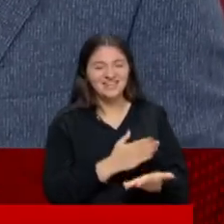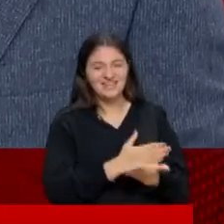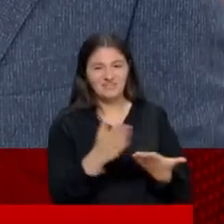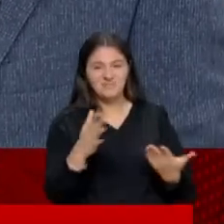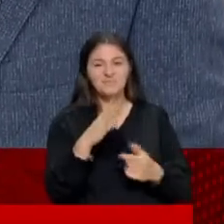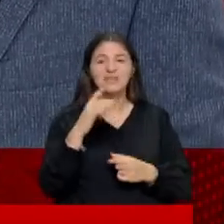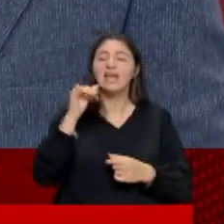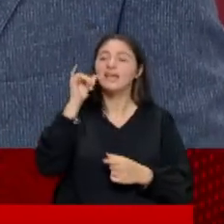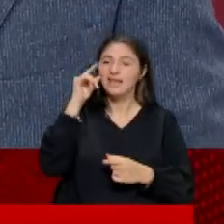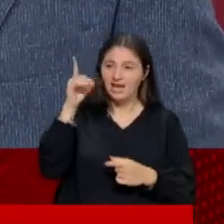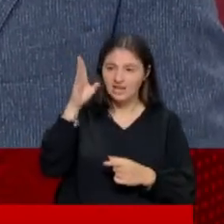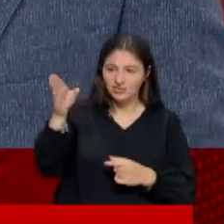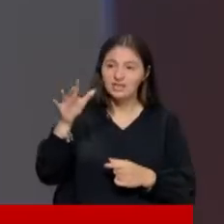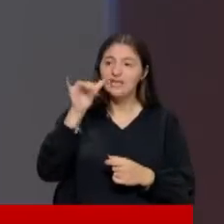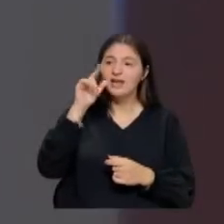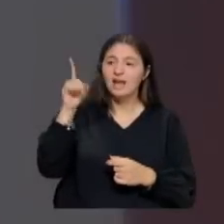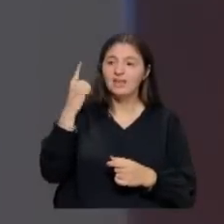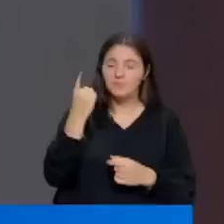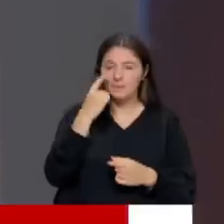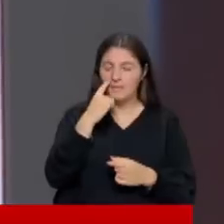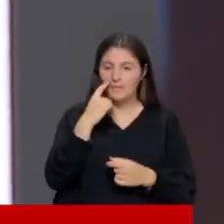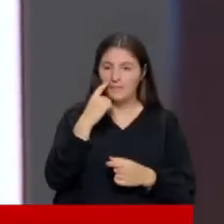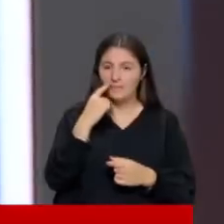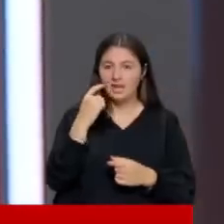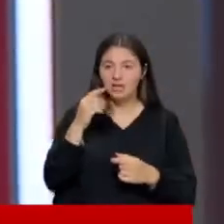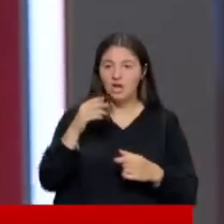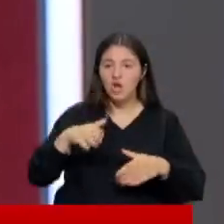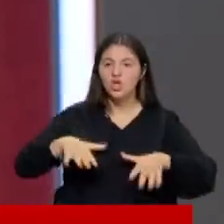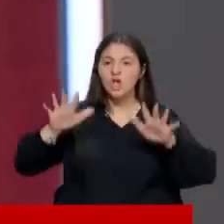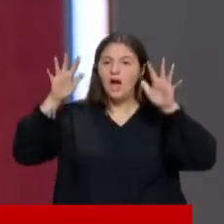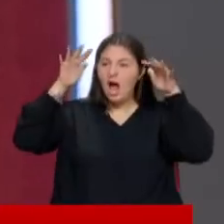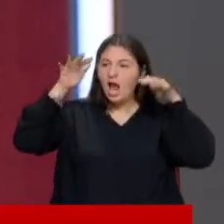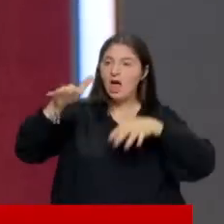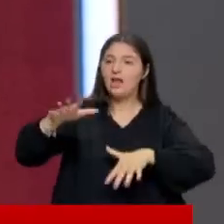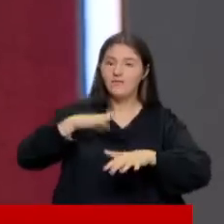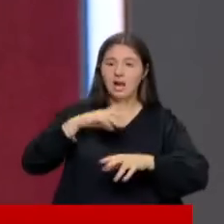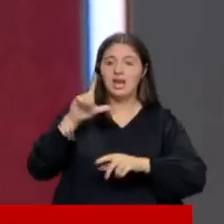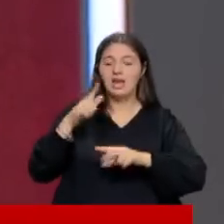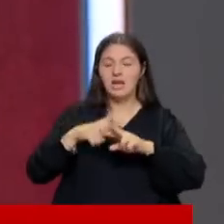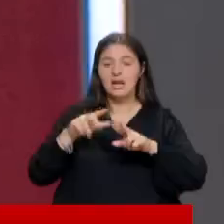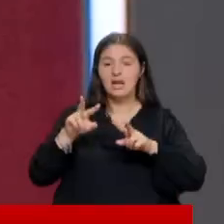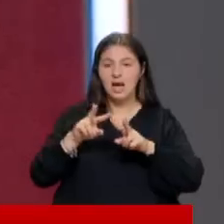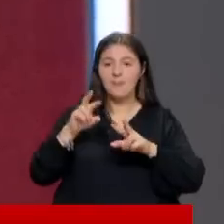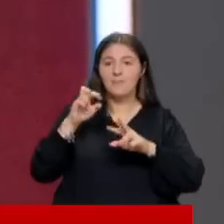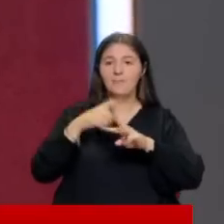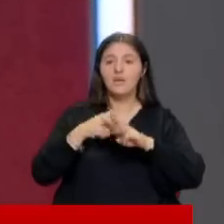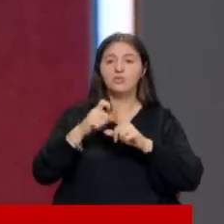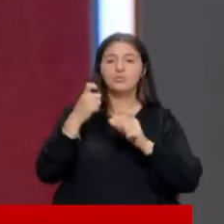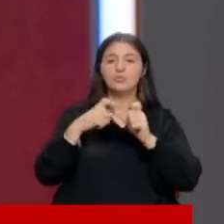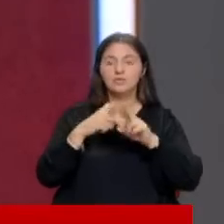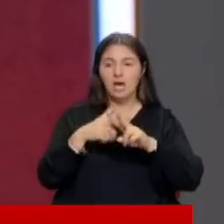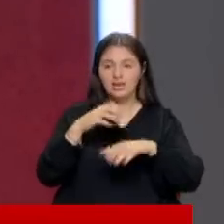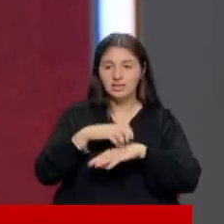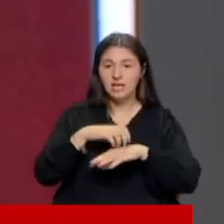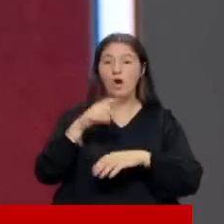İtalya'ya gideceğiz İtalya'da bir yani göçmen akını var İtalya'nın lampedusa adasına sadece 36